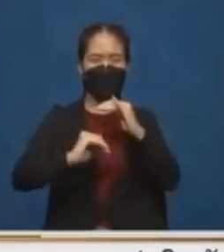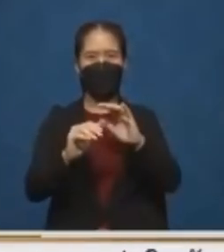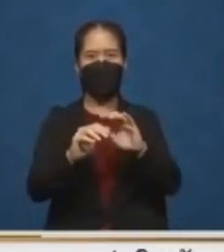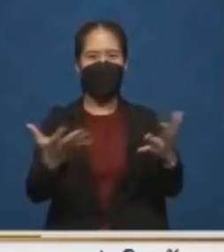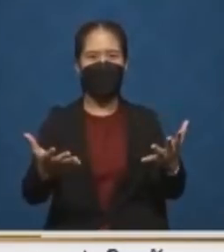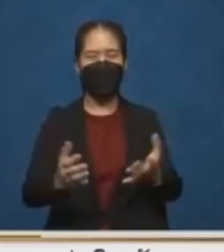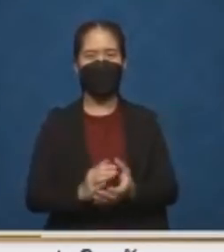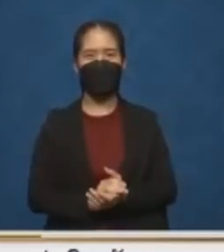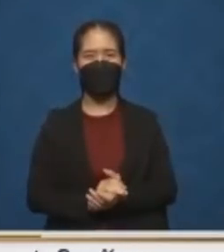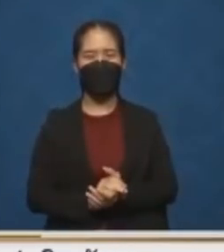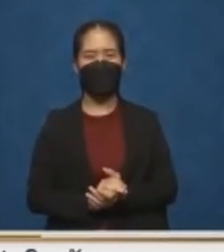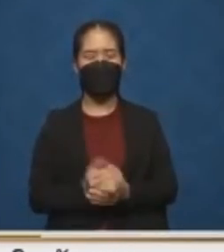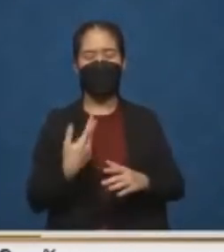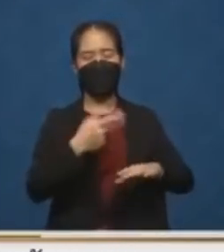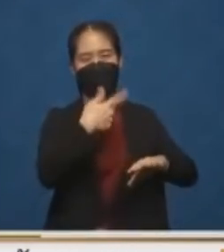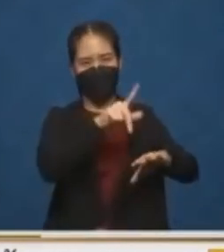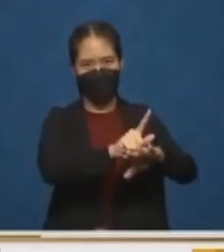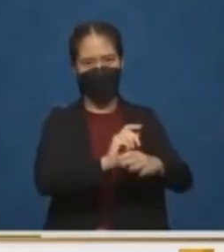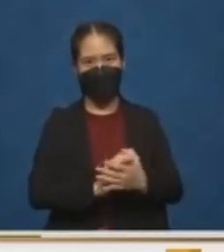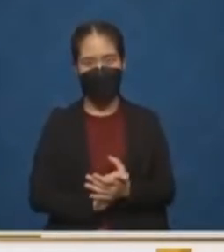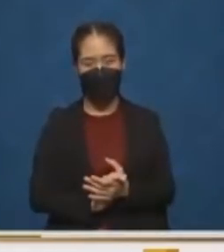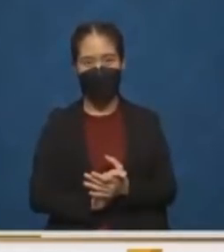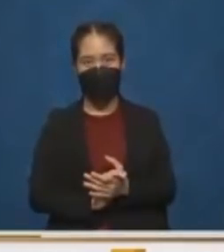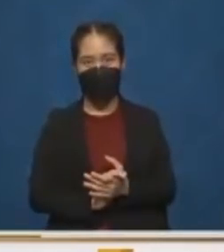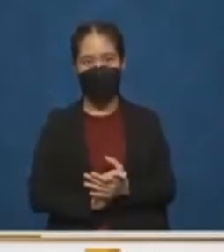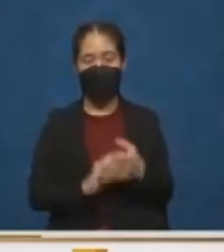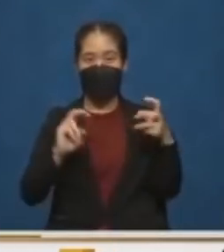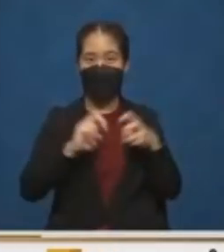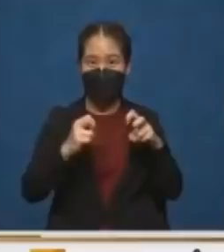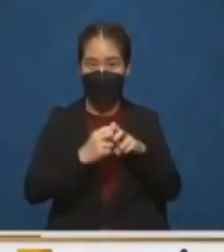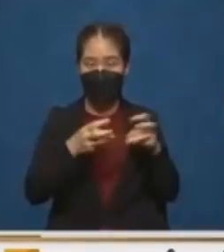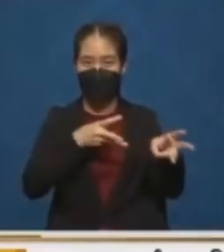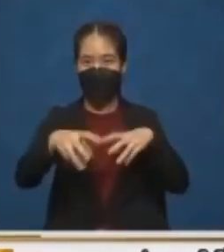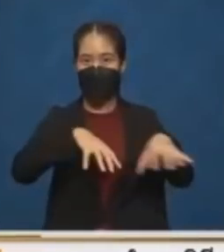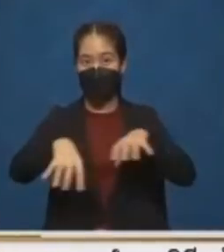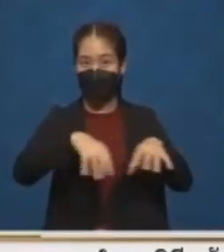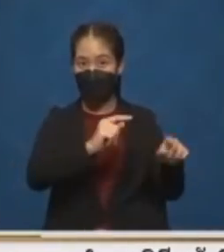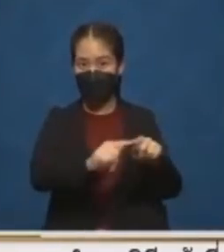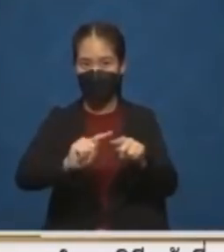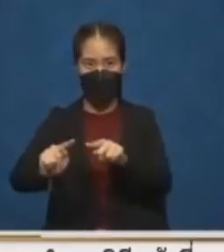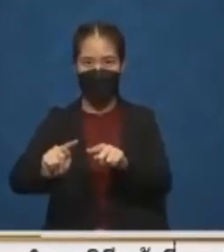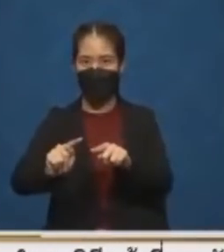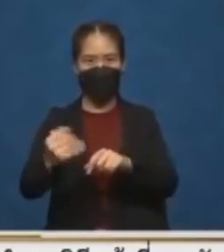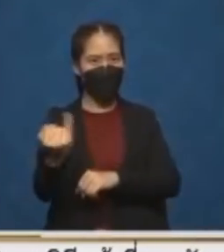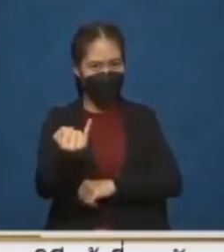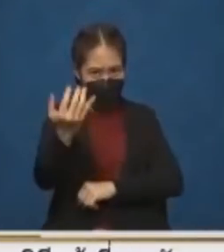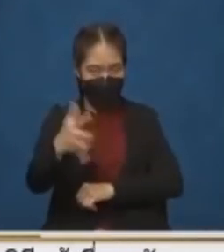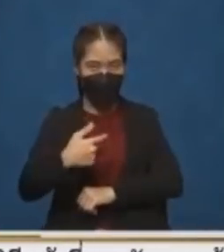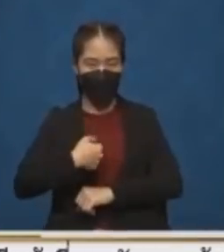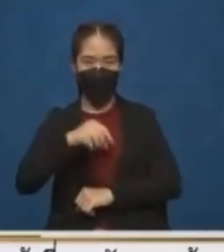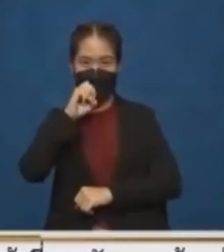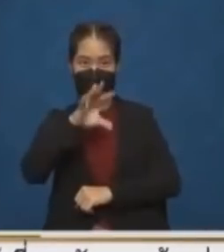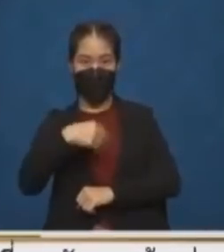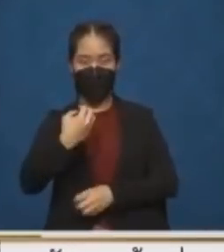ทานป bar tharicEm byeนอกจากความลมเหลวแล้ประสิทธภาพแล้วผมเรีวาสิ่งที่ผมได้อภิป